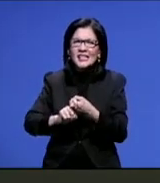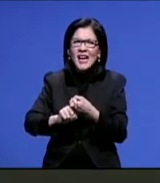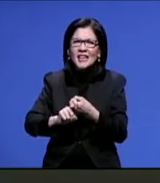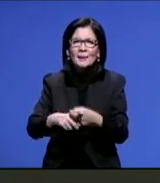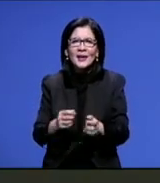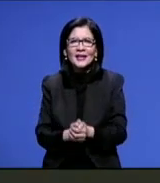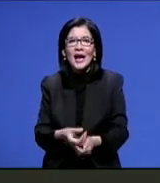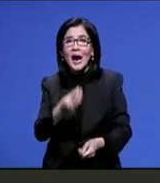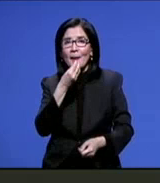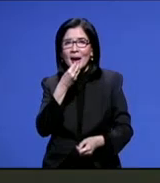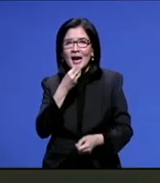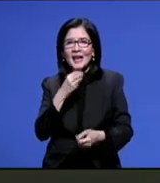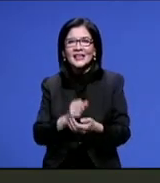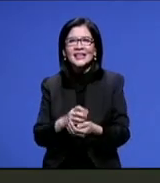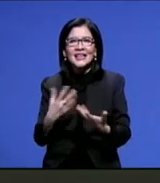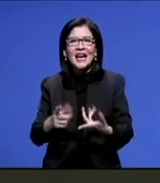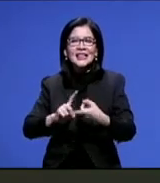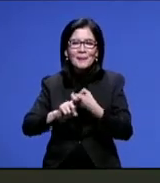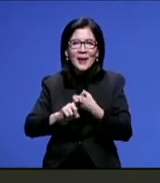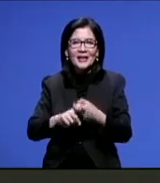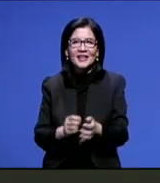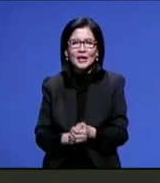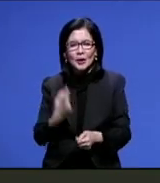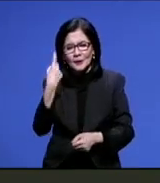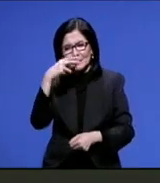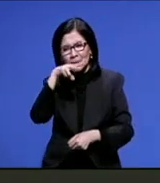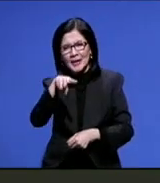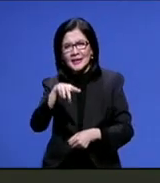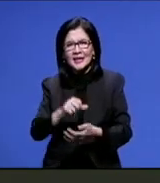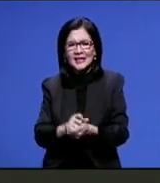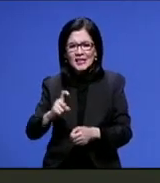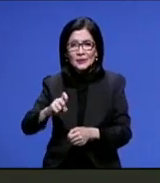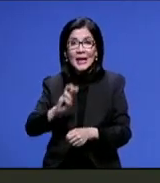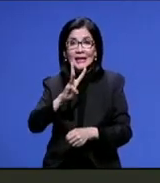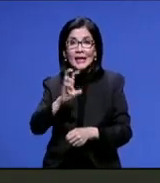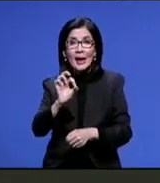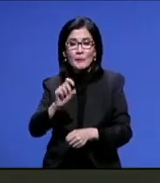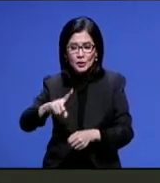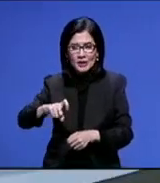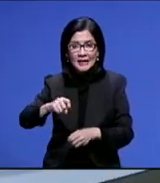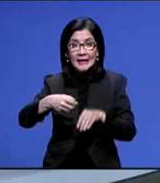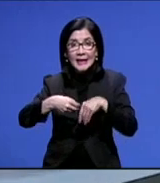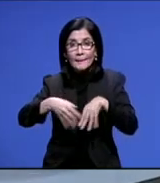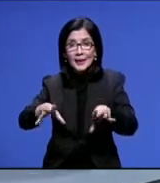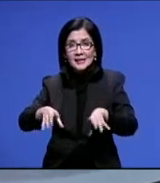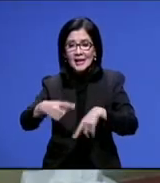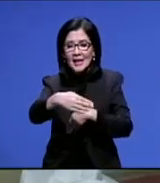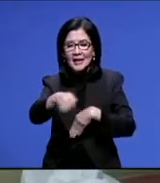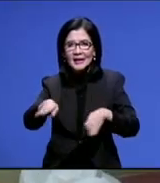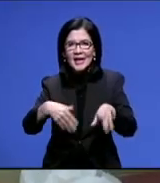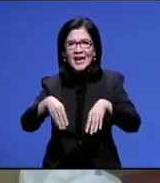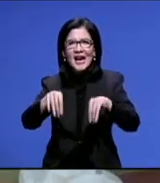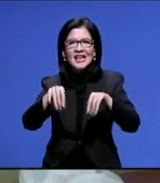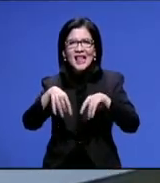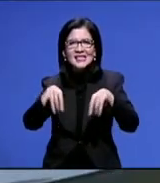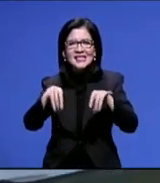Makanan. Penelitian ini dilakukan dengan mengamati tingkah laku semut. 30 ekor semut dilepas dalam kandang yang dibuat dari kertas.